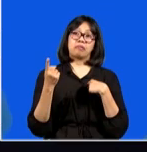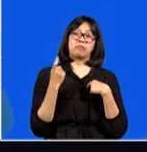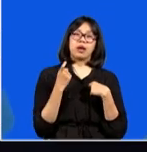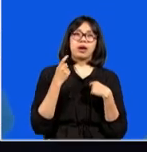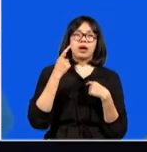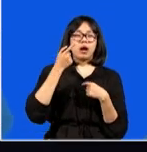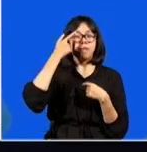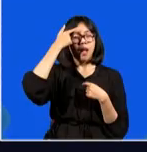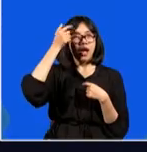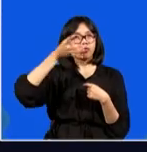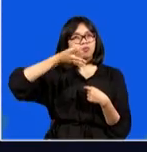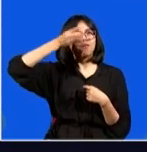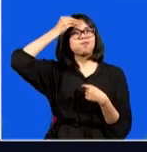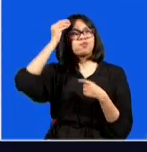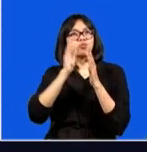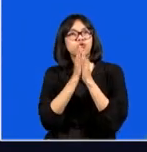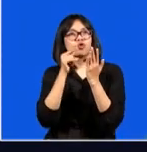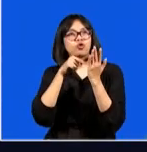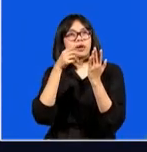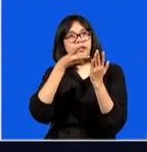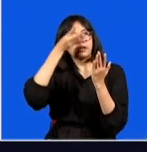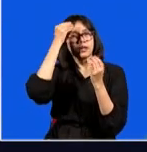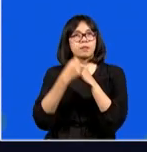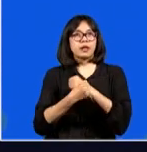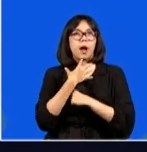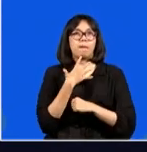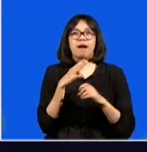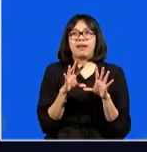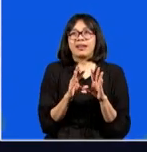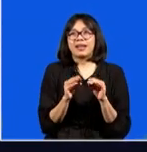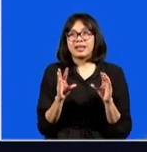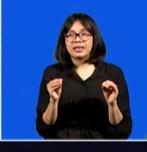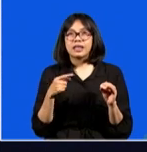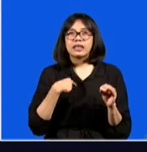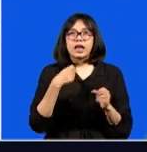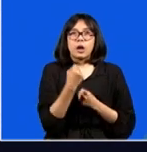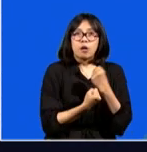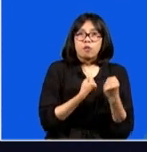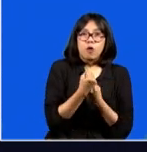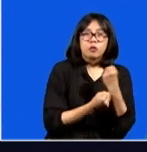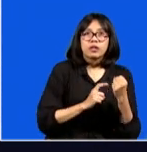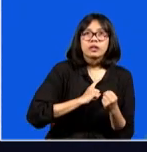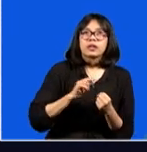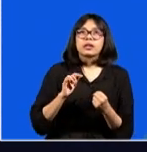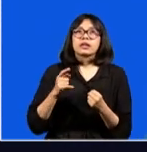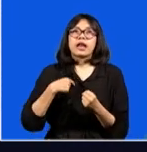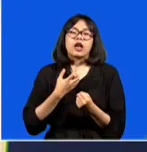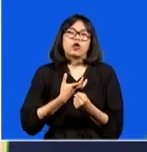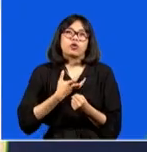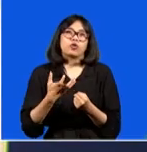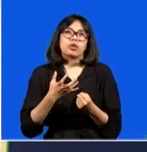mata pelajaran yang paling punya dampak kepada karir saya sebagai antarpenur maupun menteri adalah teater